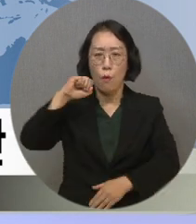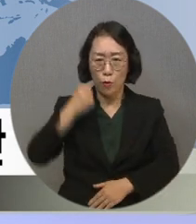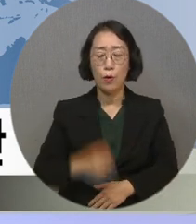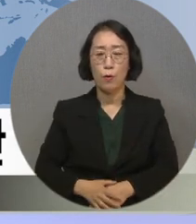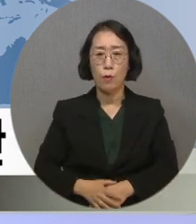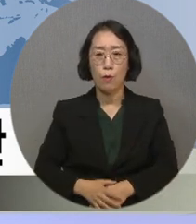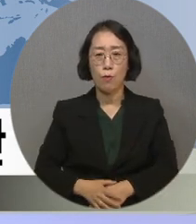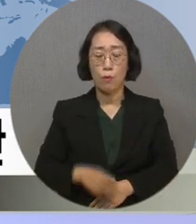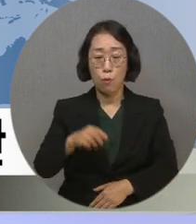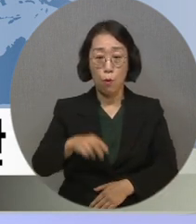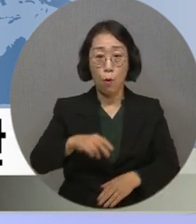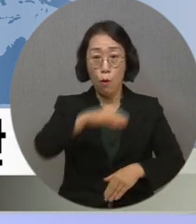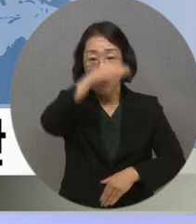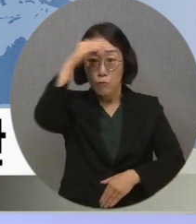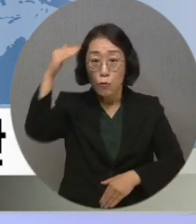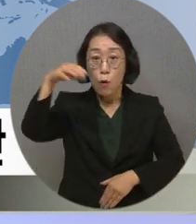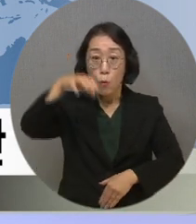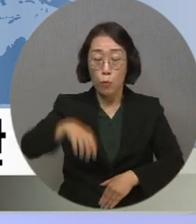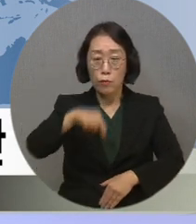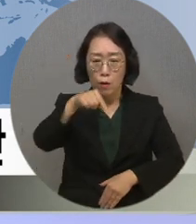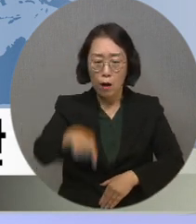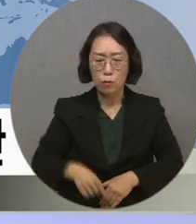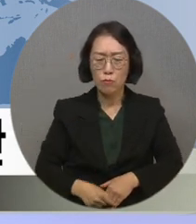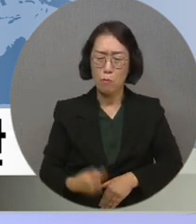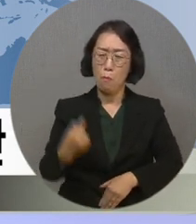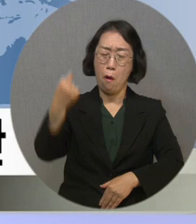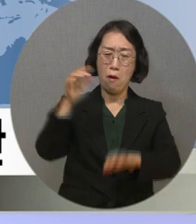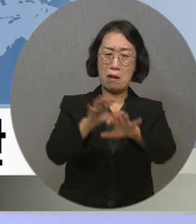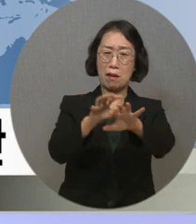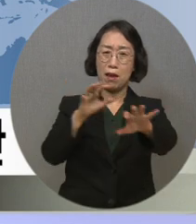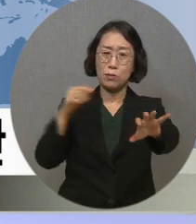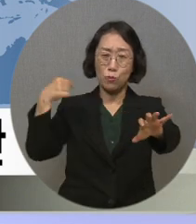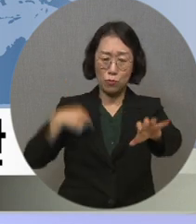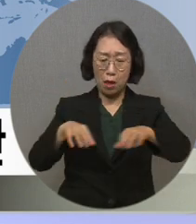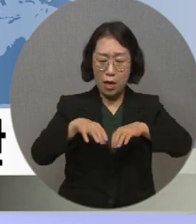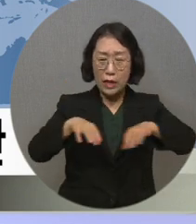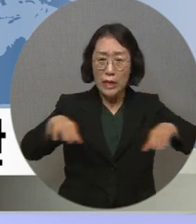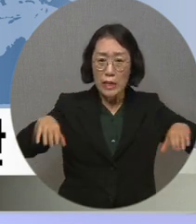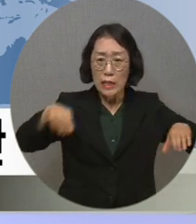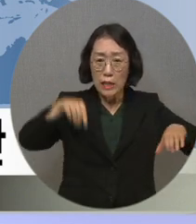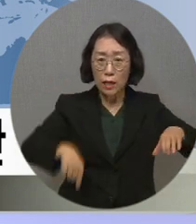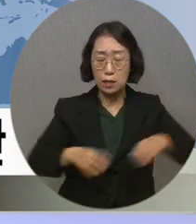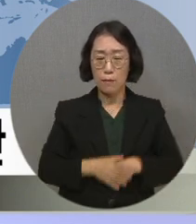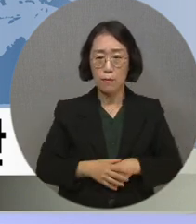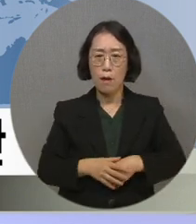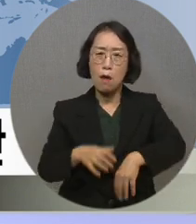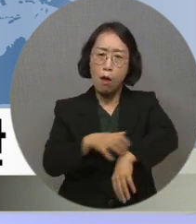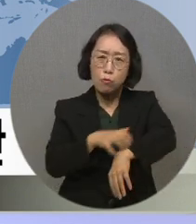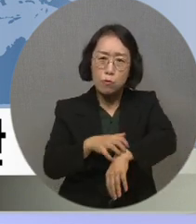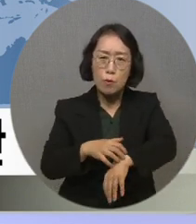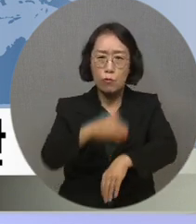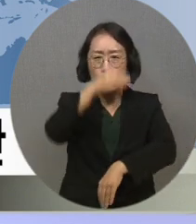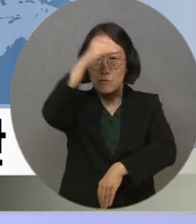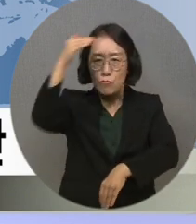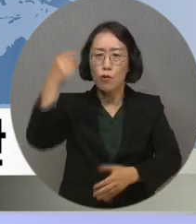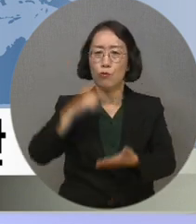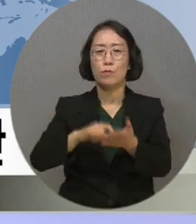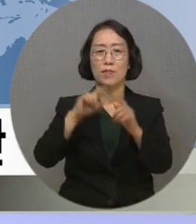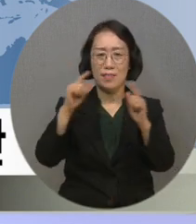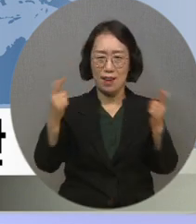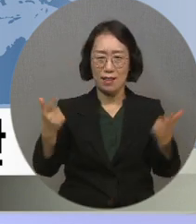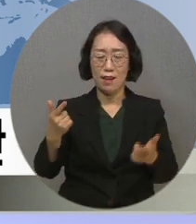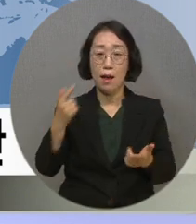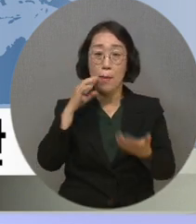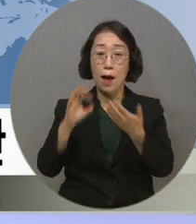가도 장애인 지정석은 대부분 객석 가장 뒤쪽이나 통로 쪽에 있어 제대로 된 관람이 쉽지 않은데요.